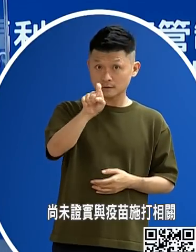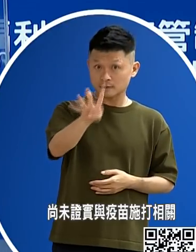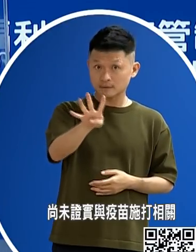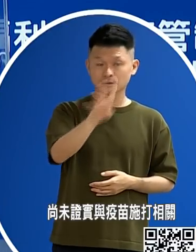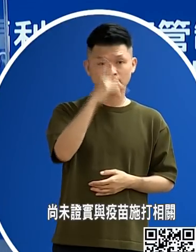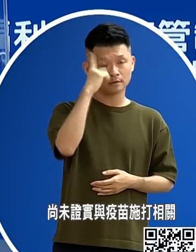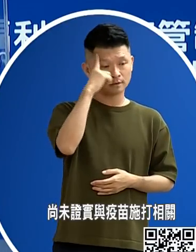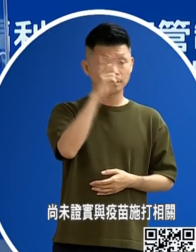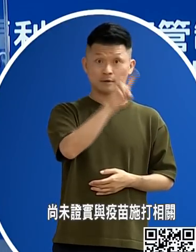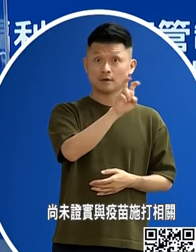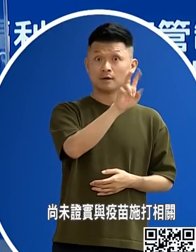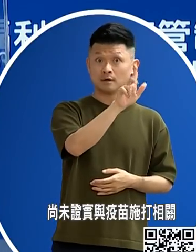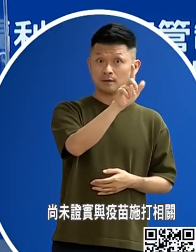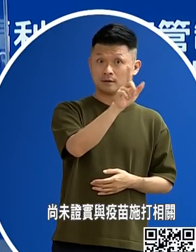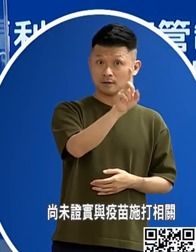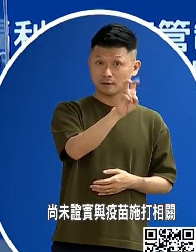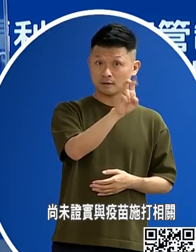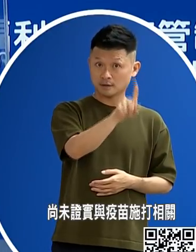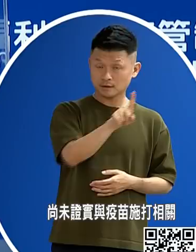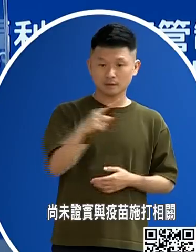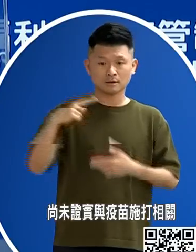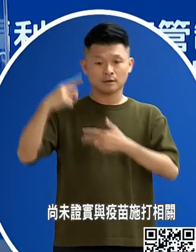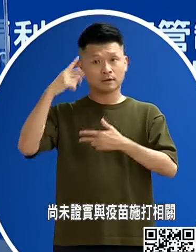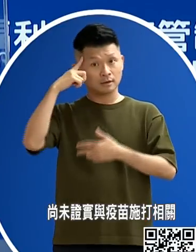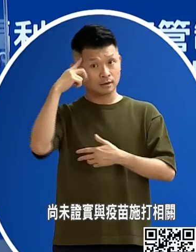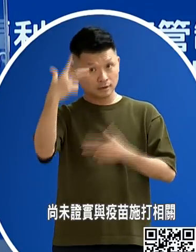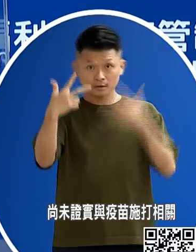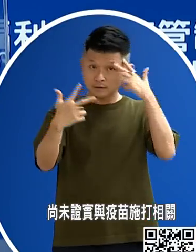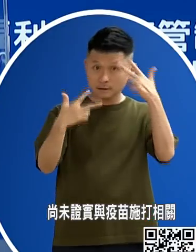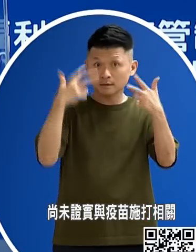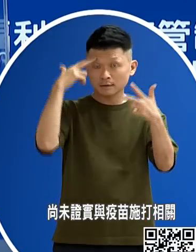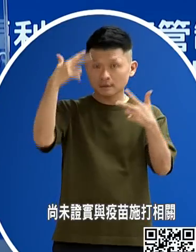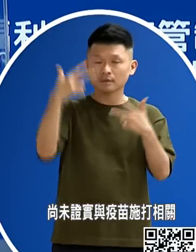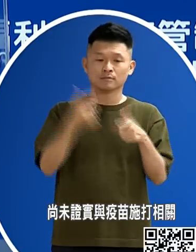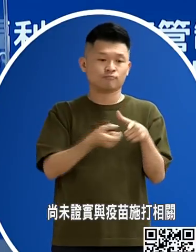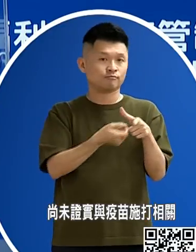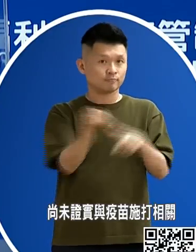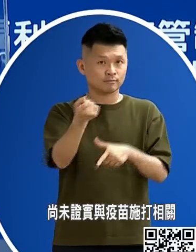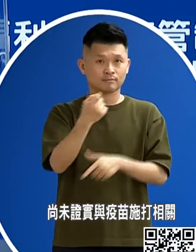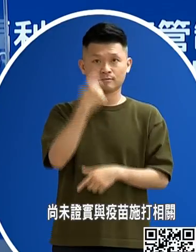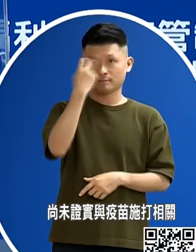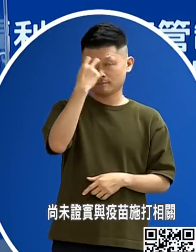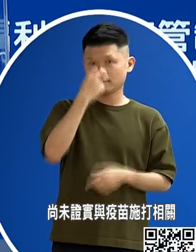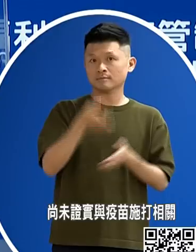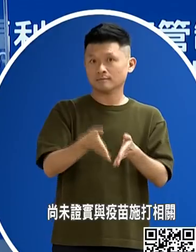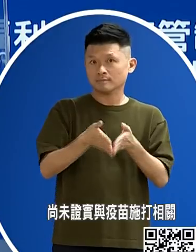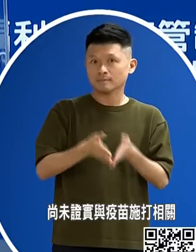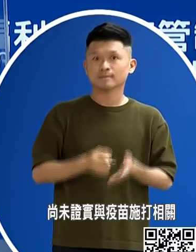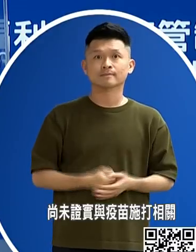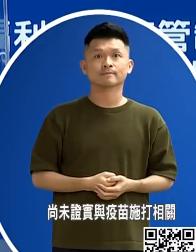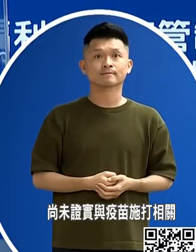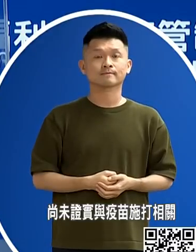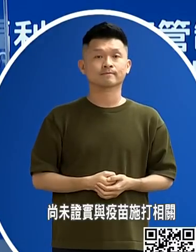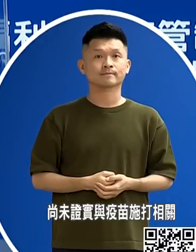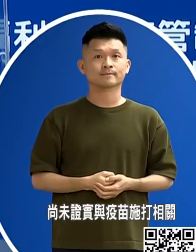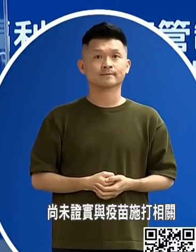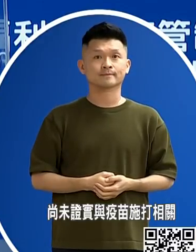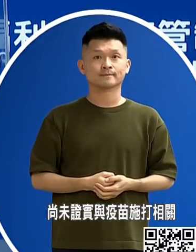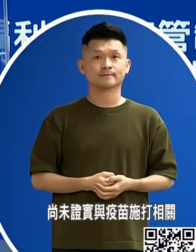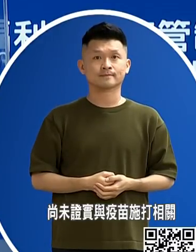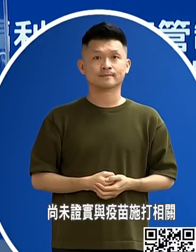第7天、第14天、第21天就是每7天进行一次公费抗原快筛。那这些就是增加了这